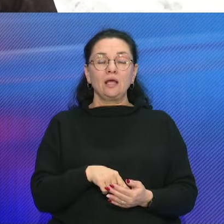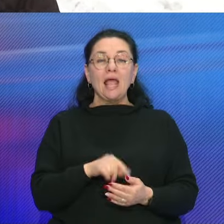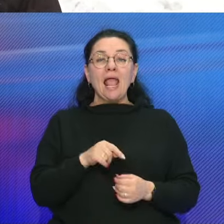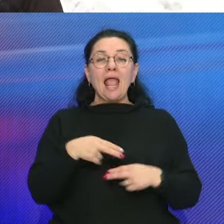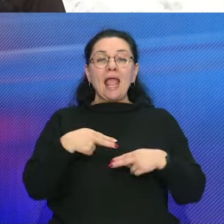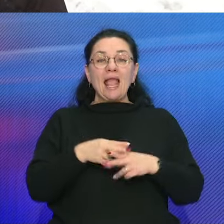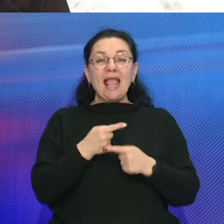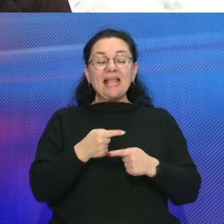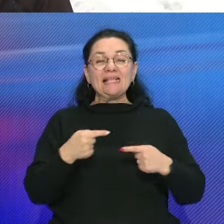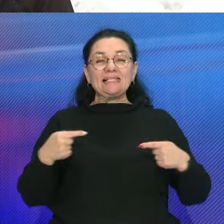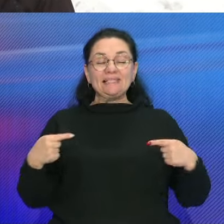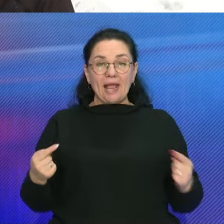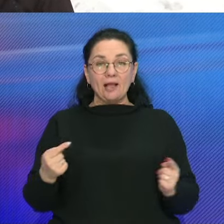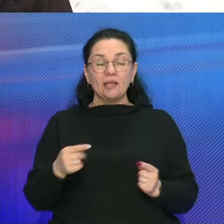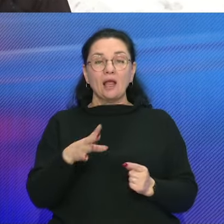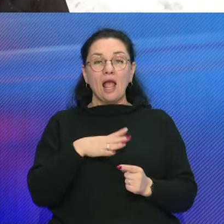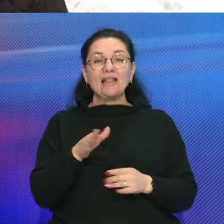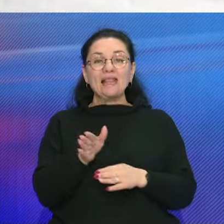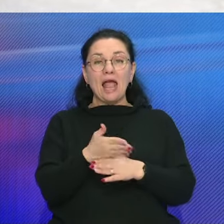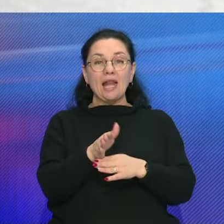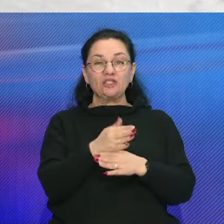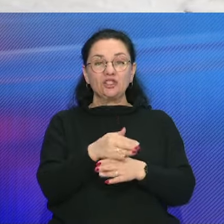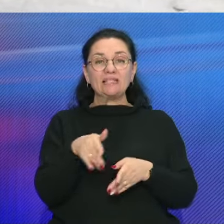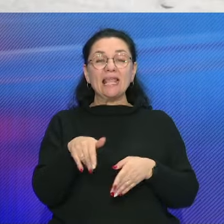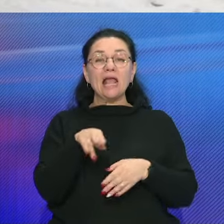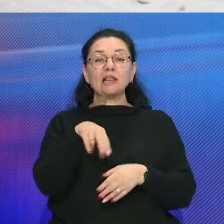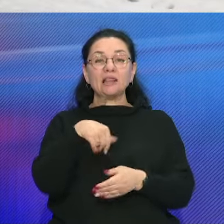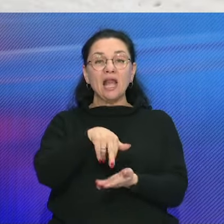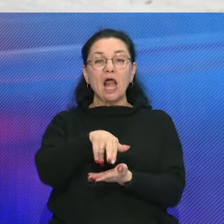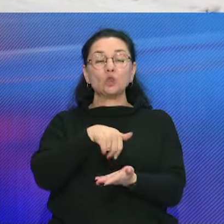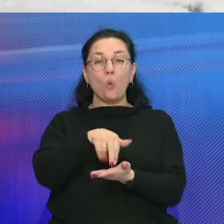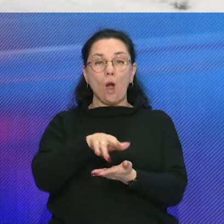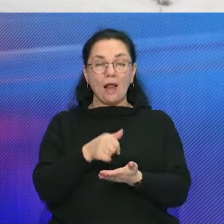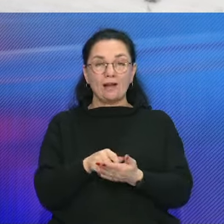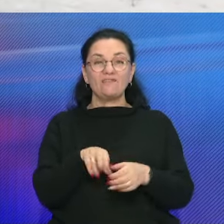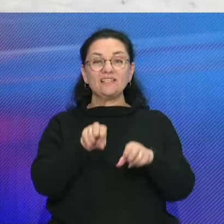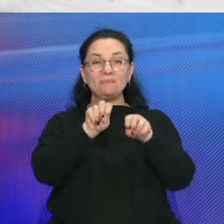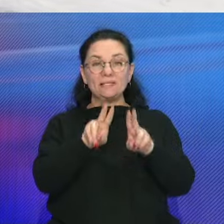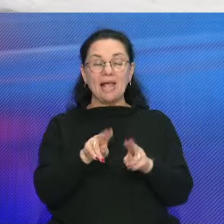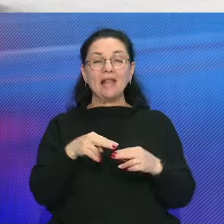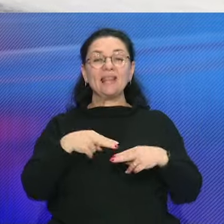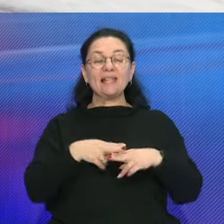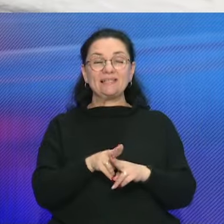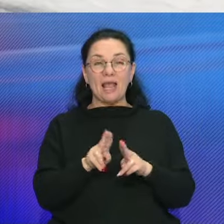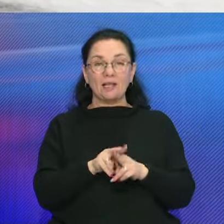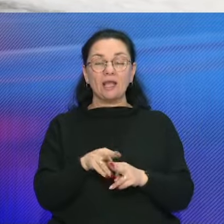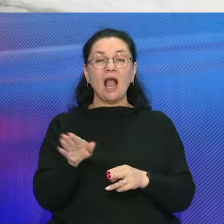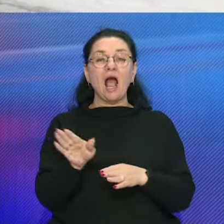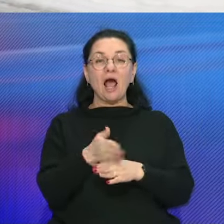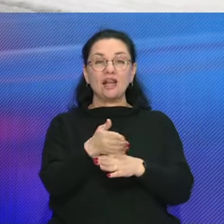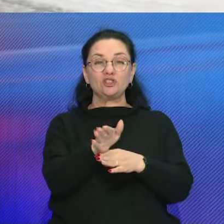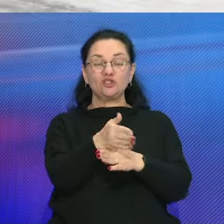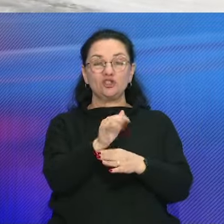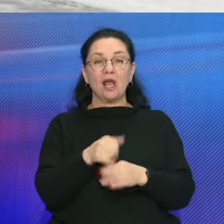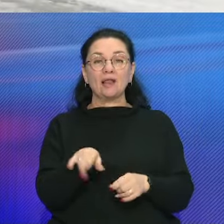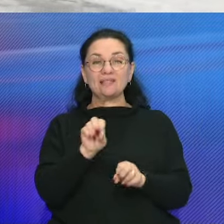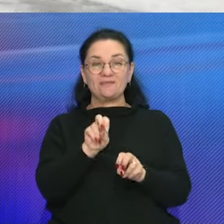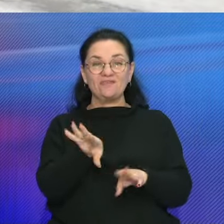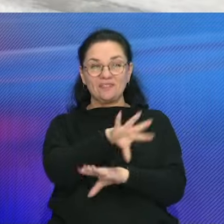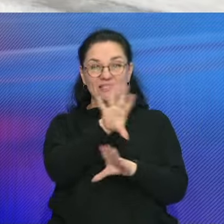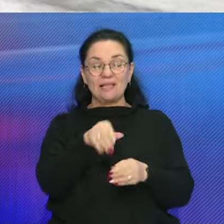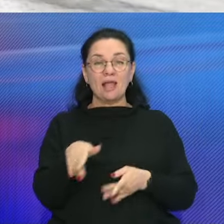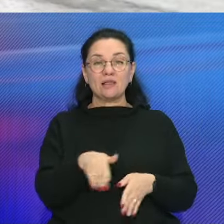Техника сторонних конгрегаций направилась для расчистки тротуаров. У понеделок спецтехника гродинских коммунальников поширала проездную частку и транспортные развязки. Так